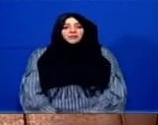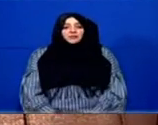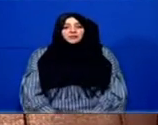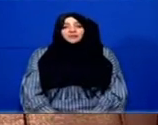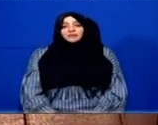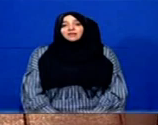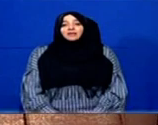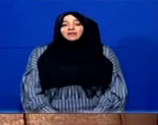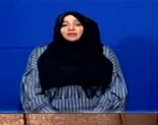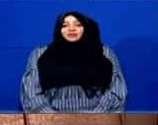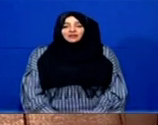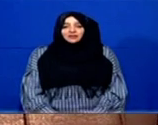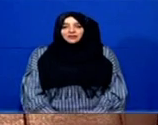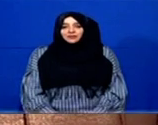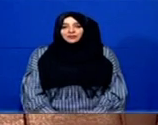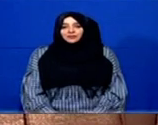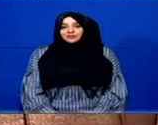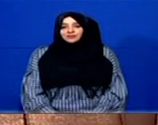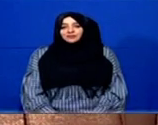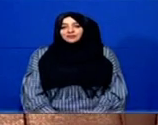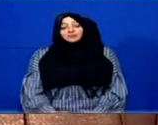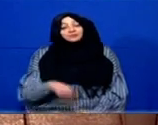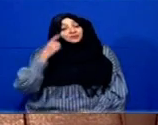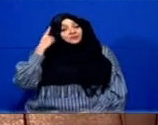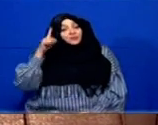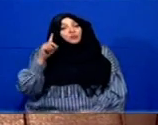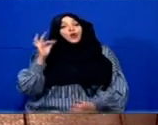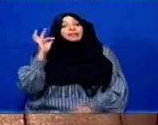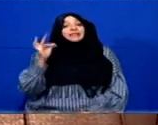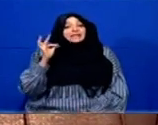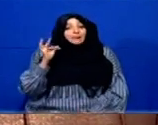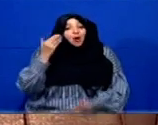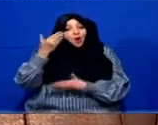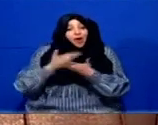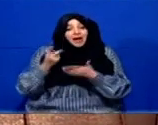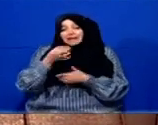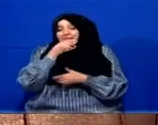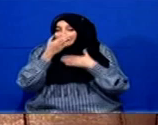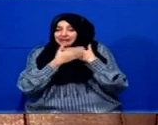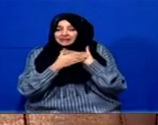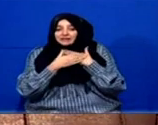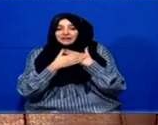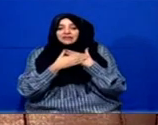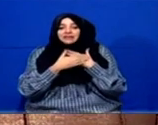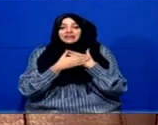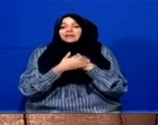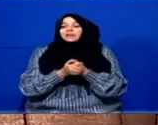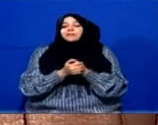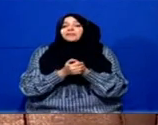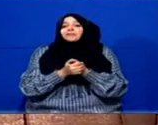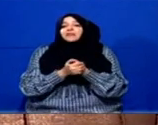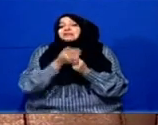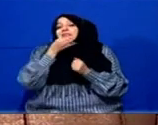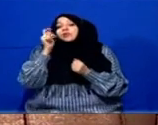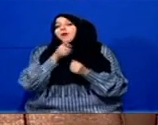اما بالنسبه لتلك الوصيه هو الاصل انه لا وصيه